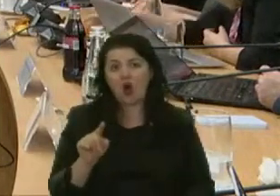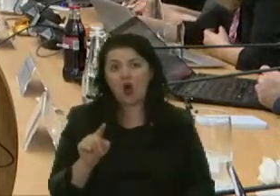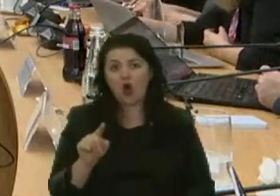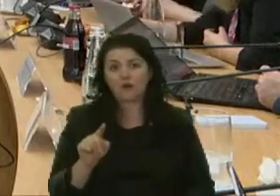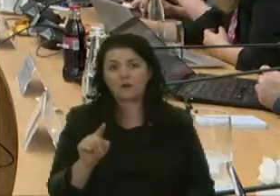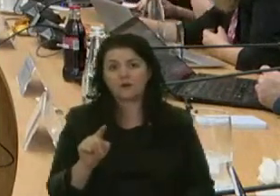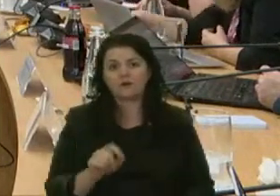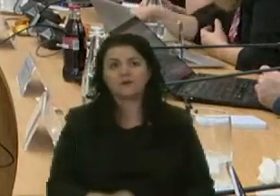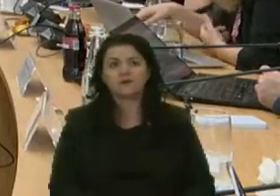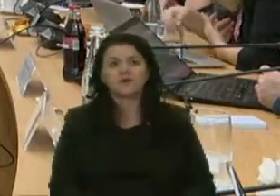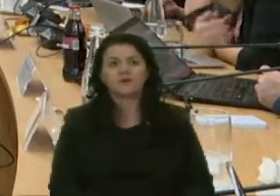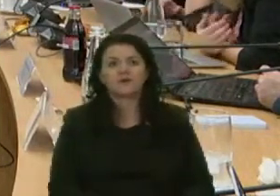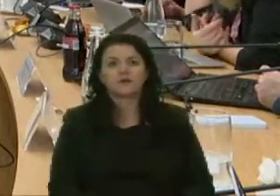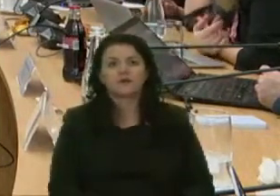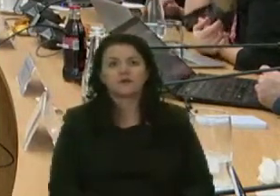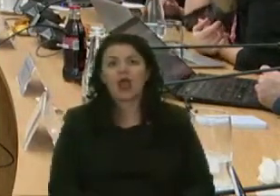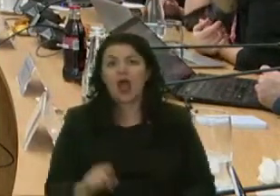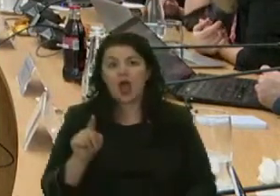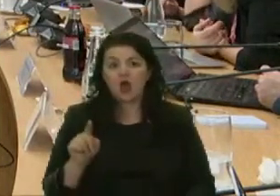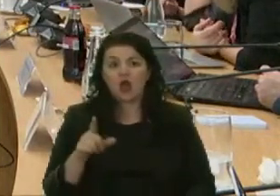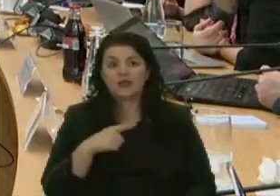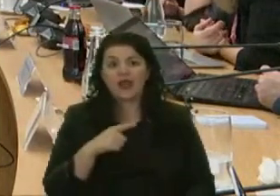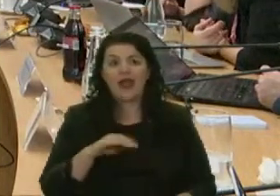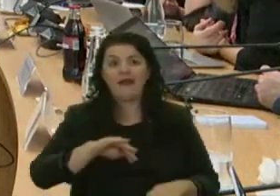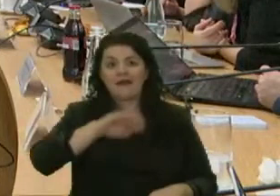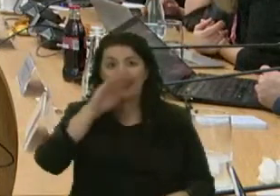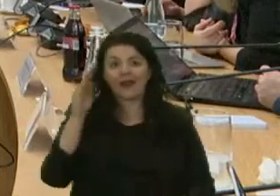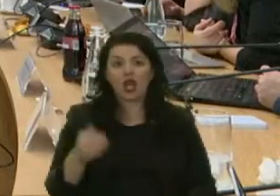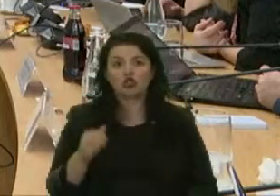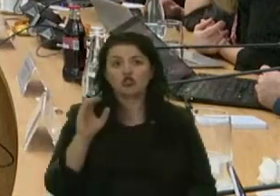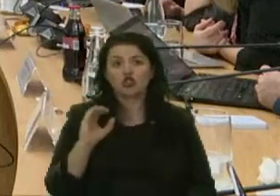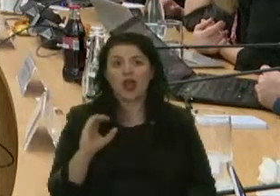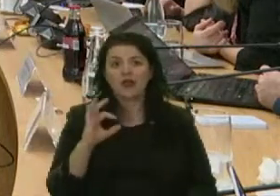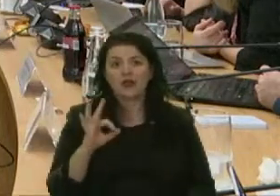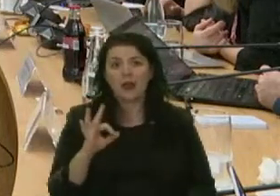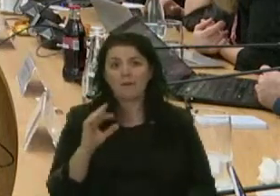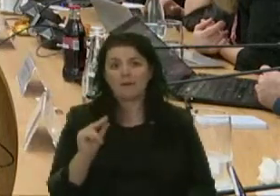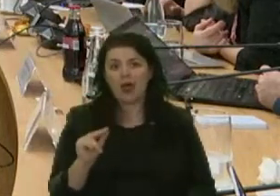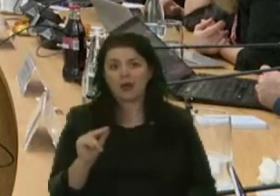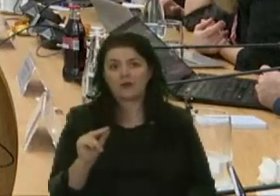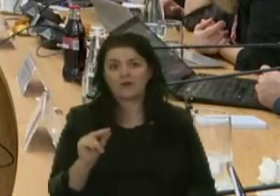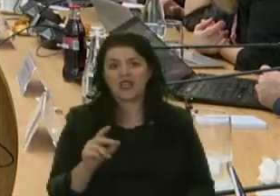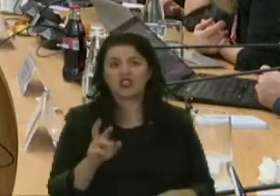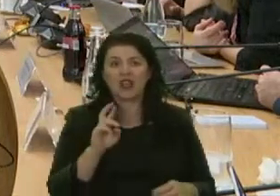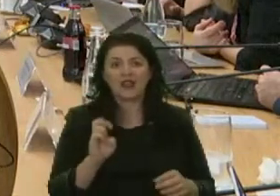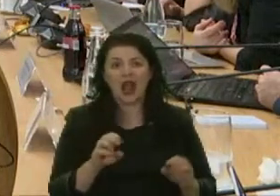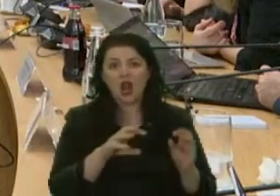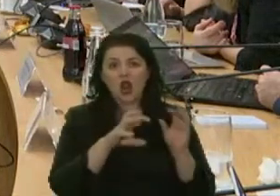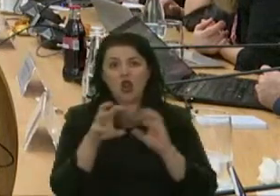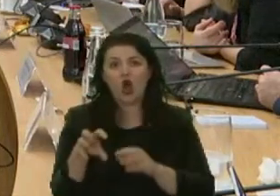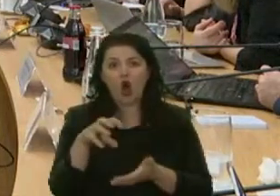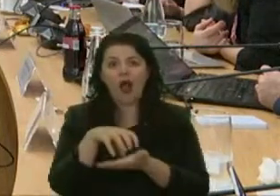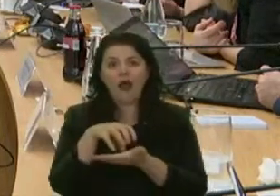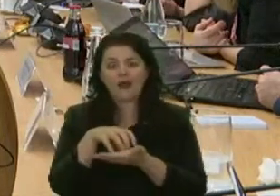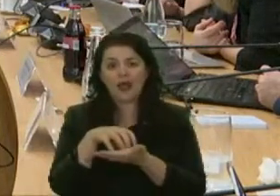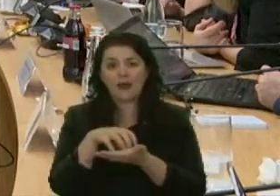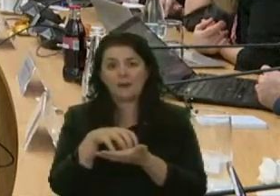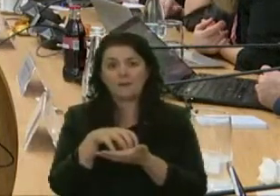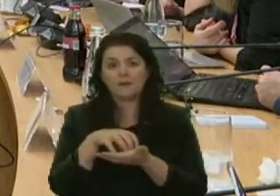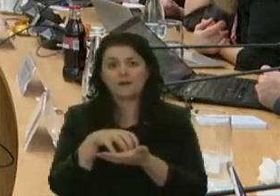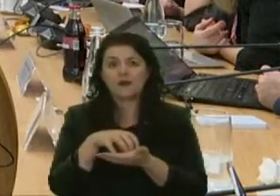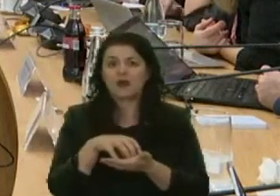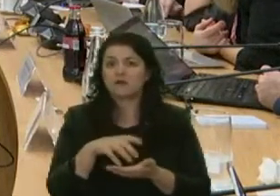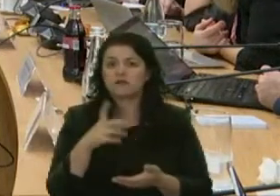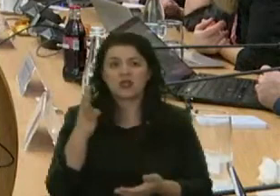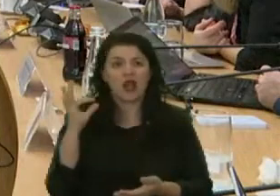zona respectivă acolo este un garaj a CTP ului și cred că relocarea parcului CTP în altă